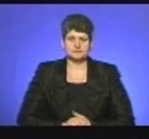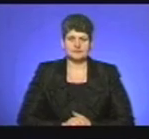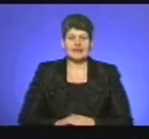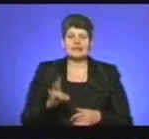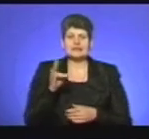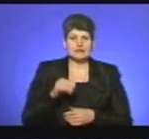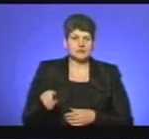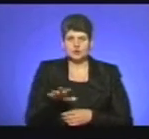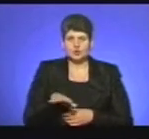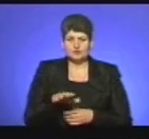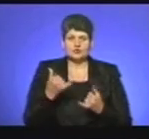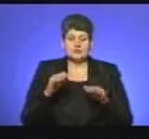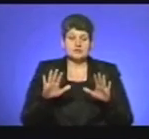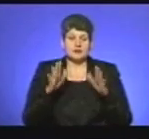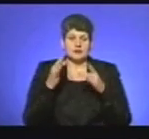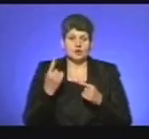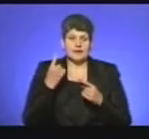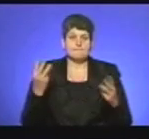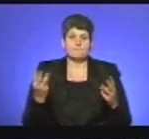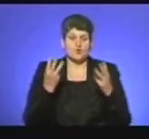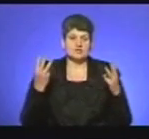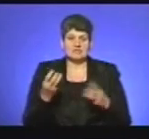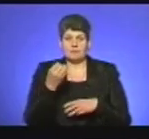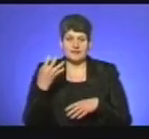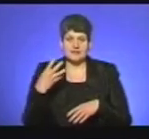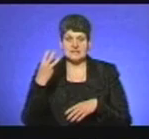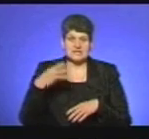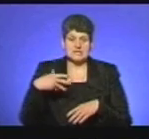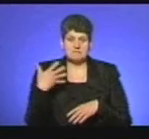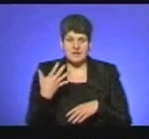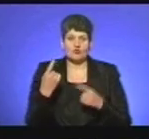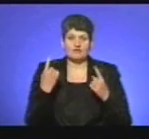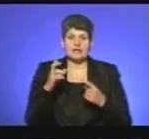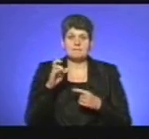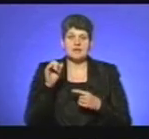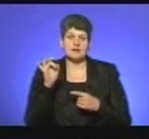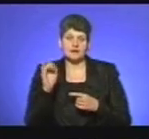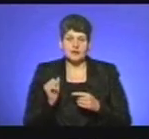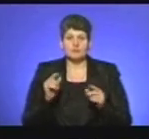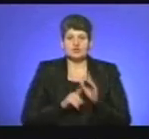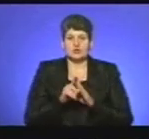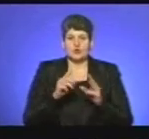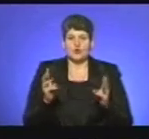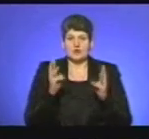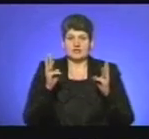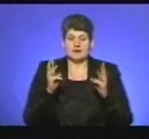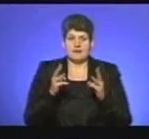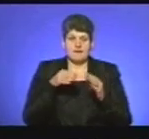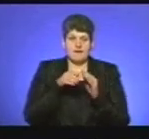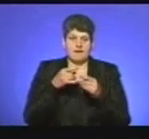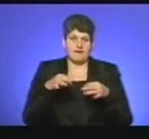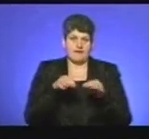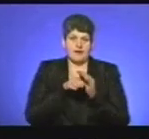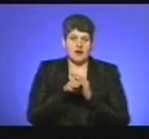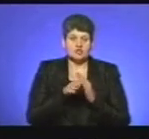На Тернопільщині сьогодні сталася одна пожежа. О 15:35 у Великих Бірках загорілося гаражне приміщення. Рятувальники